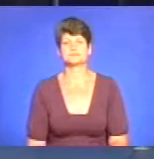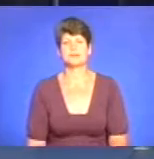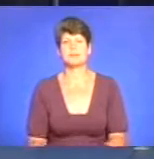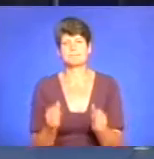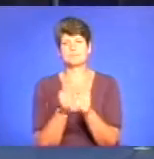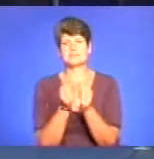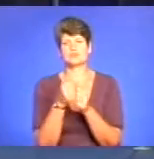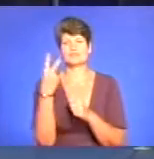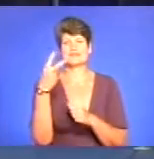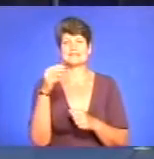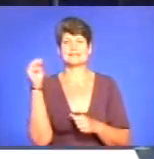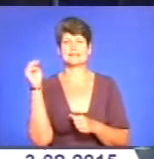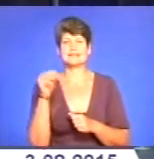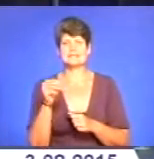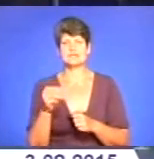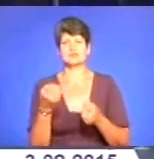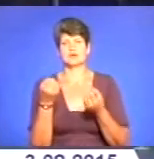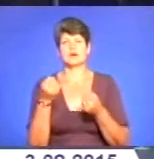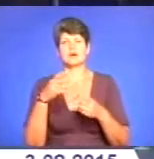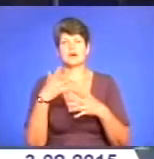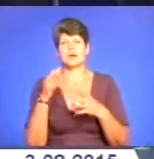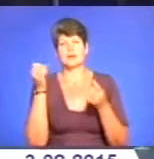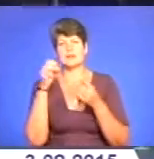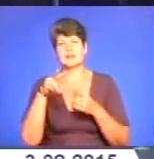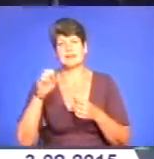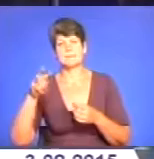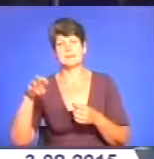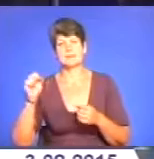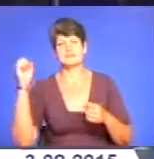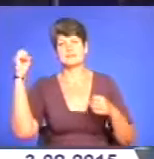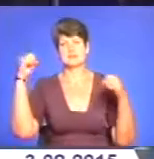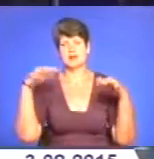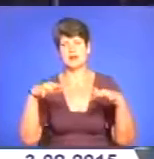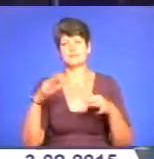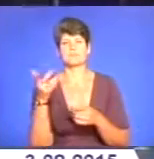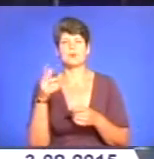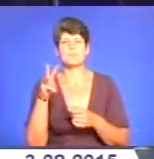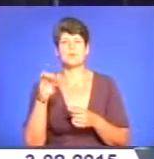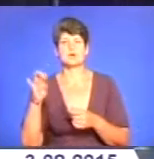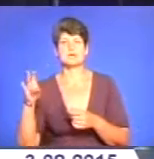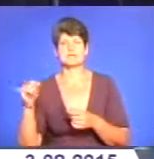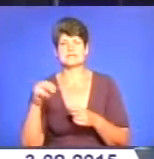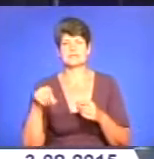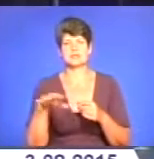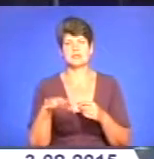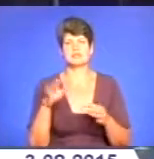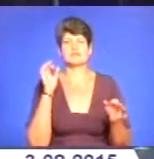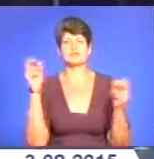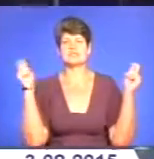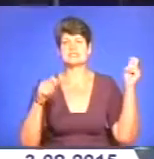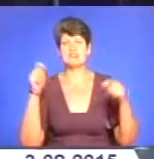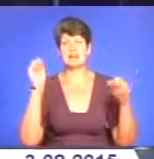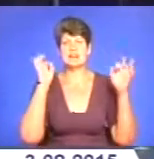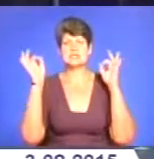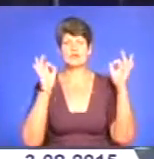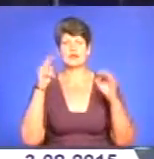Близько 20 тисяч етнічних лемків та поціновувачів їх культури зібрав на монастириській землі фестиваль лемківської культури «Дзвони Лемківщини». Побувала